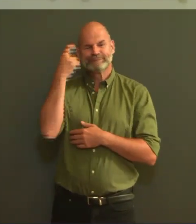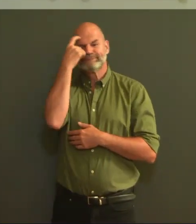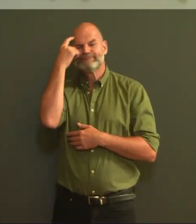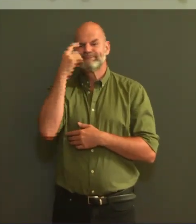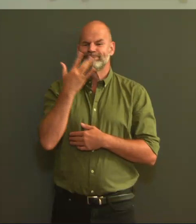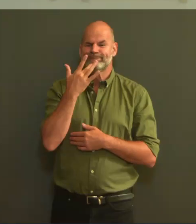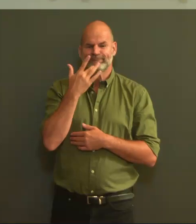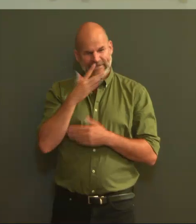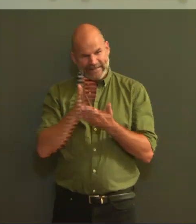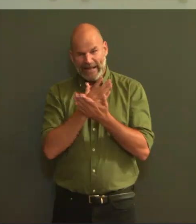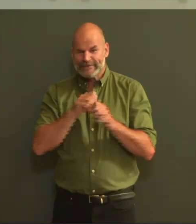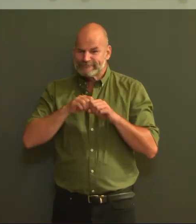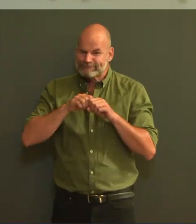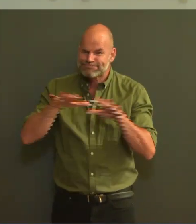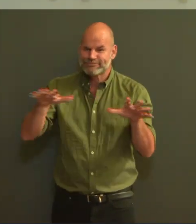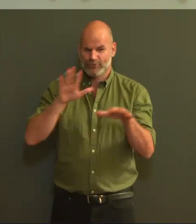delen op de website